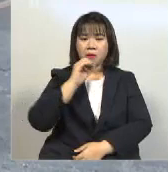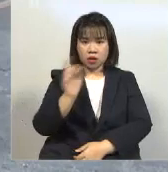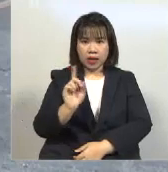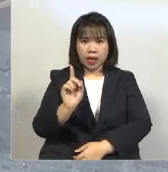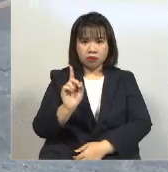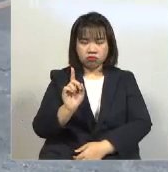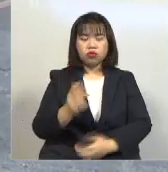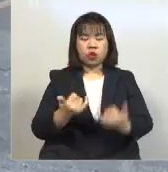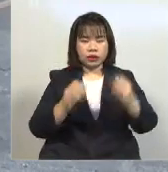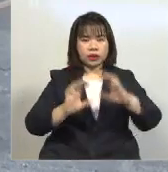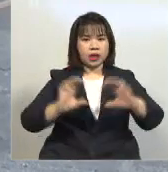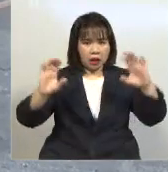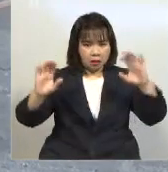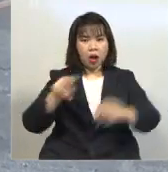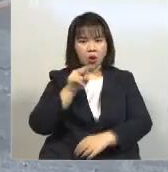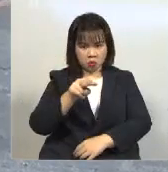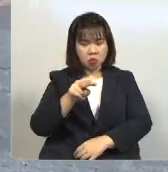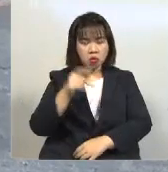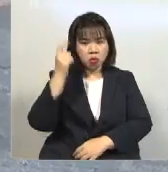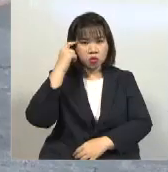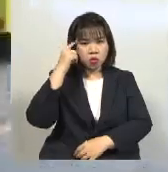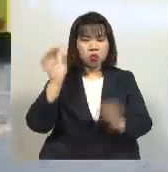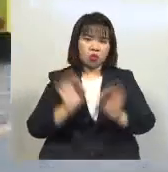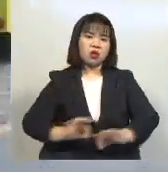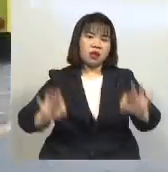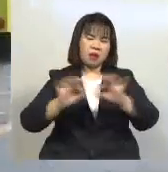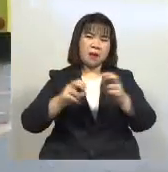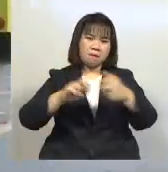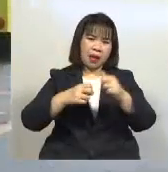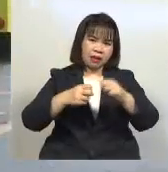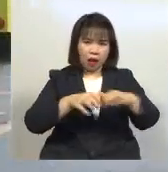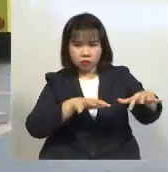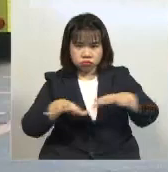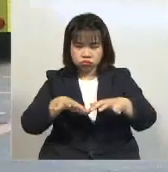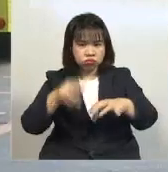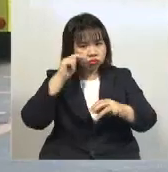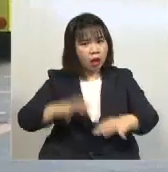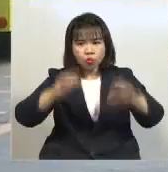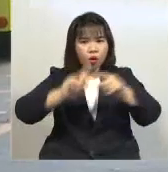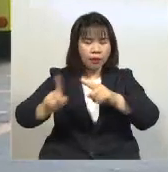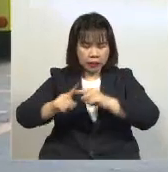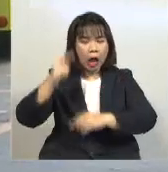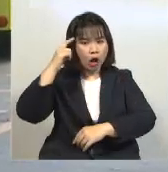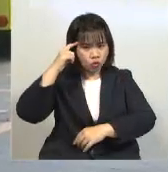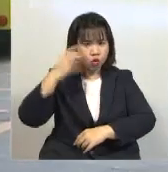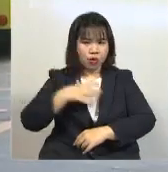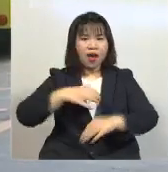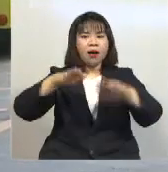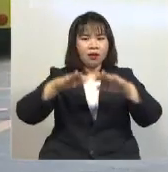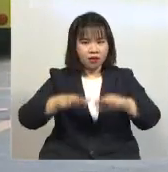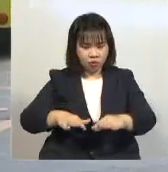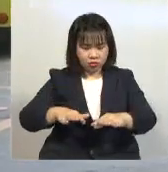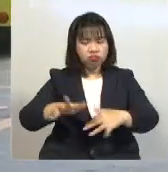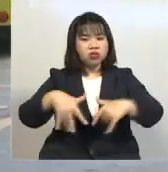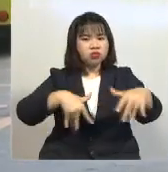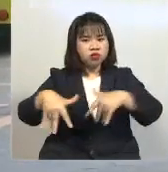ว่ารัฐบาลได้ให้ความสำคัญกับการลดความเสี่ยงจากภัยพิบัติเพื่อเป็นการสร้างความปลอดภัยอย่างยั่งยืนแก่